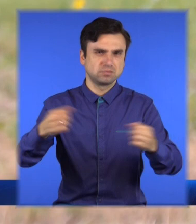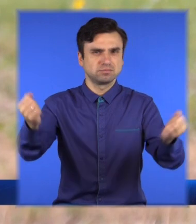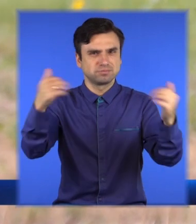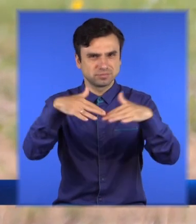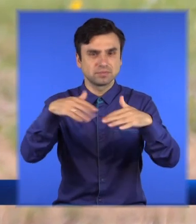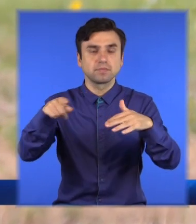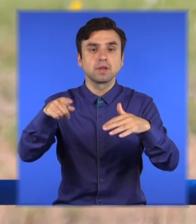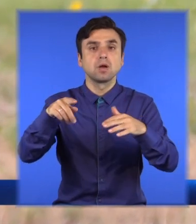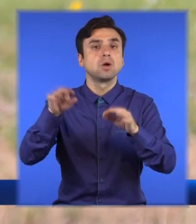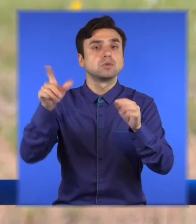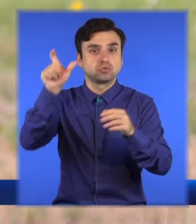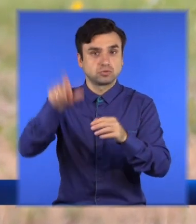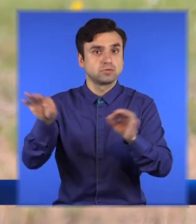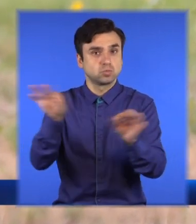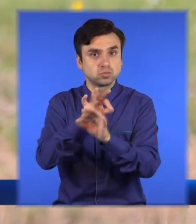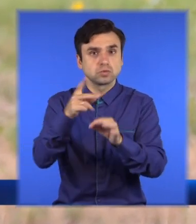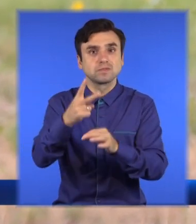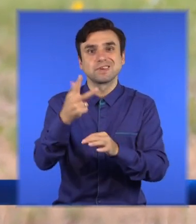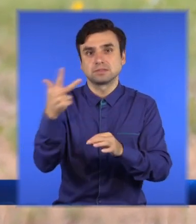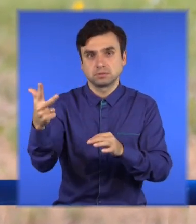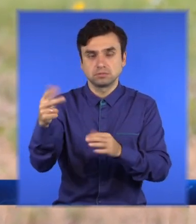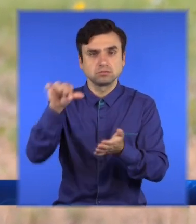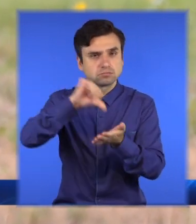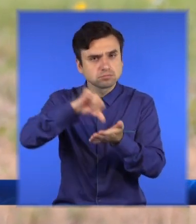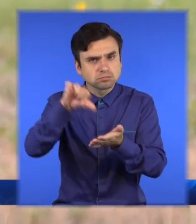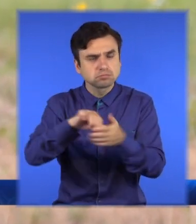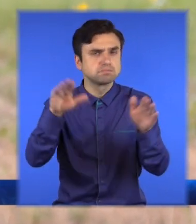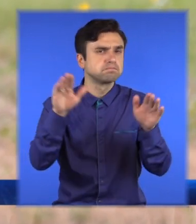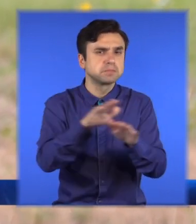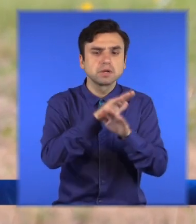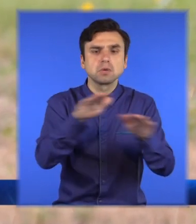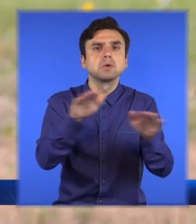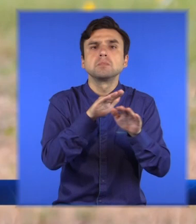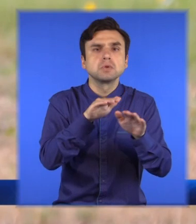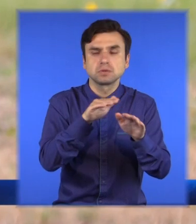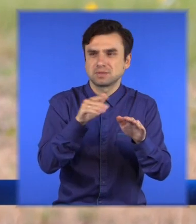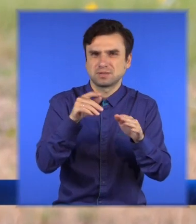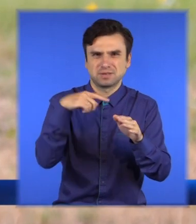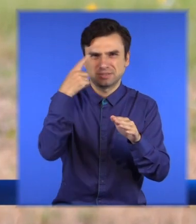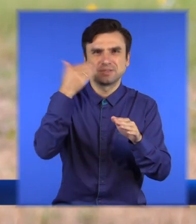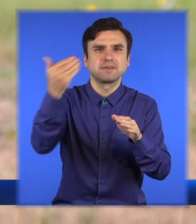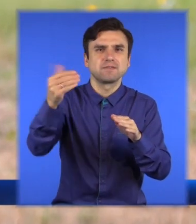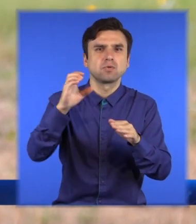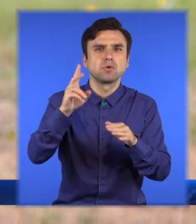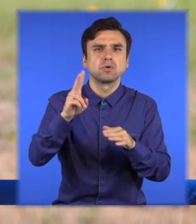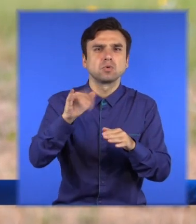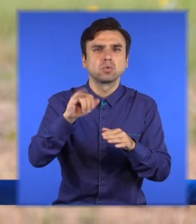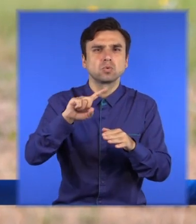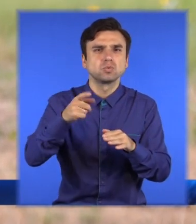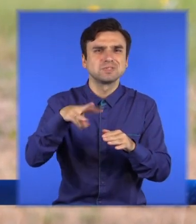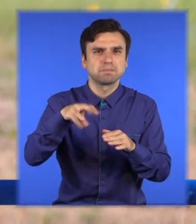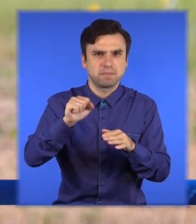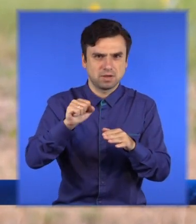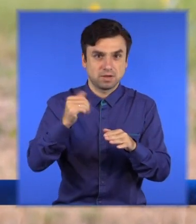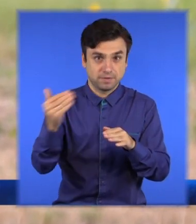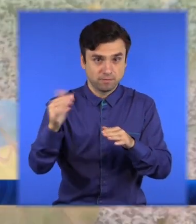звертався до нас, чи ті слова змінюють мене особисто. Не всіх навколо, але конкретно мене,